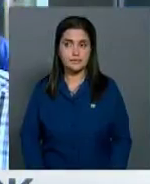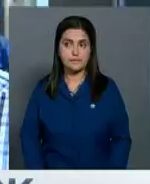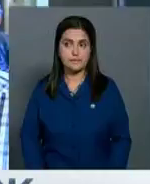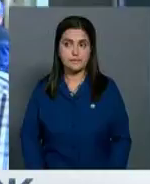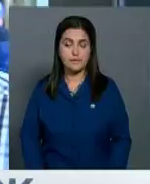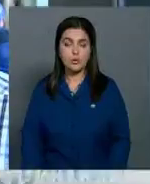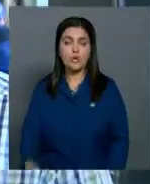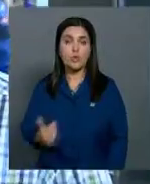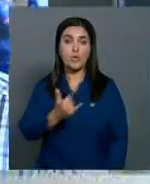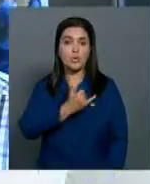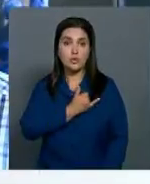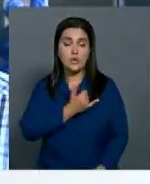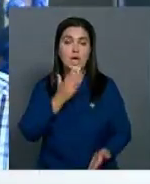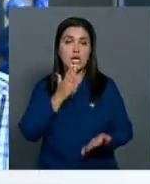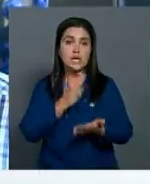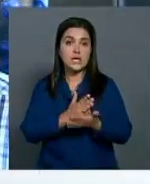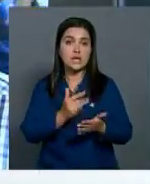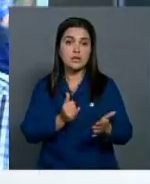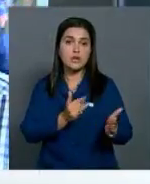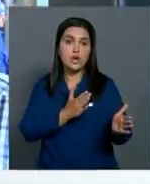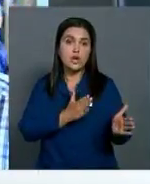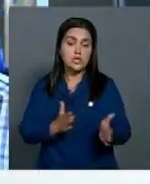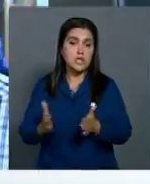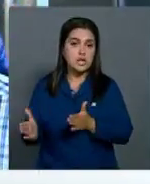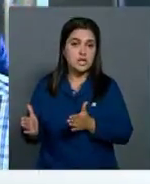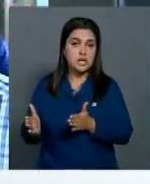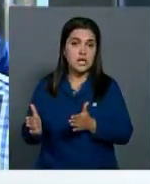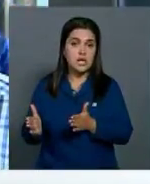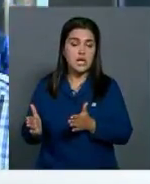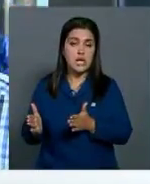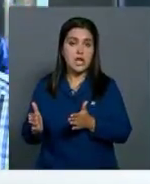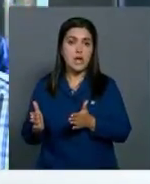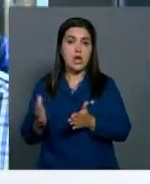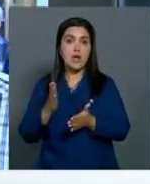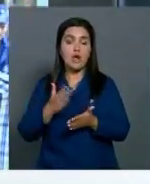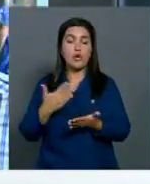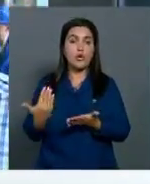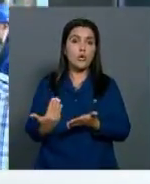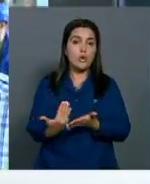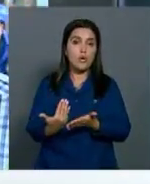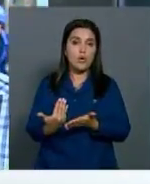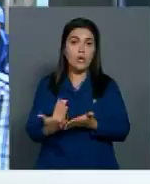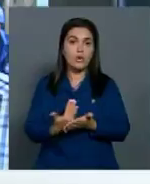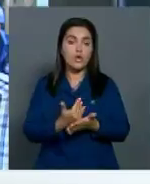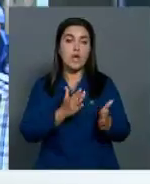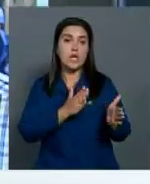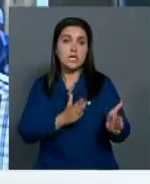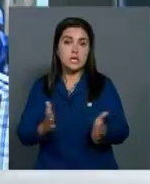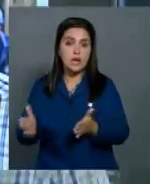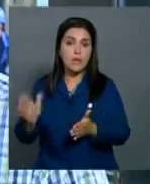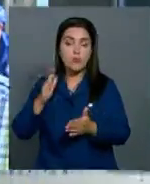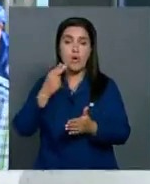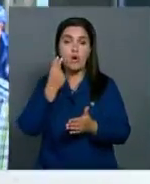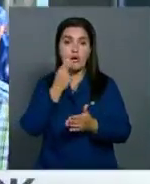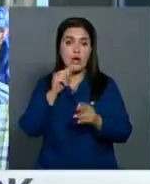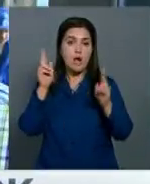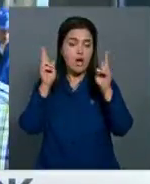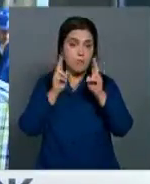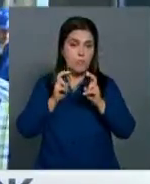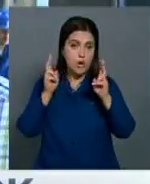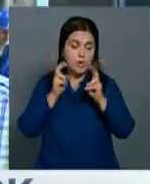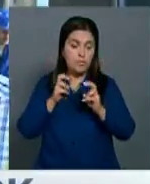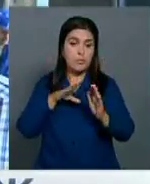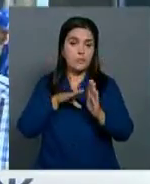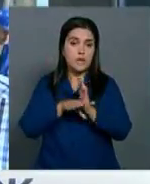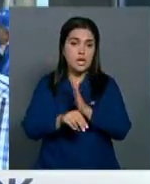На нашем предприятии была внедрена система менеджмента качества API Spec U1. Это именно система менеджмента качества, которая предназначена